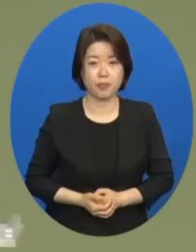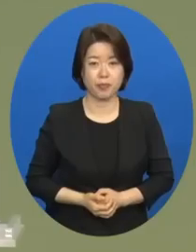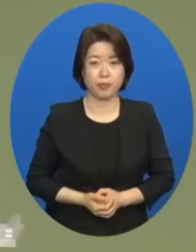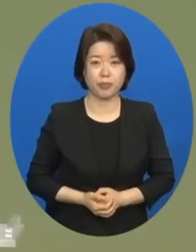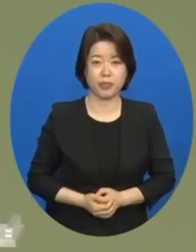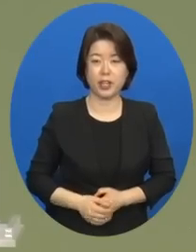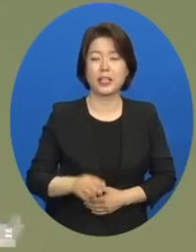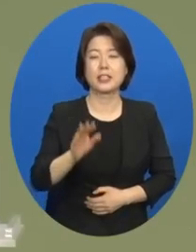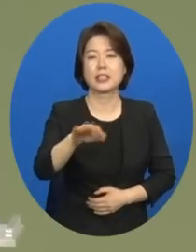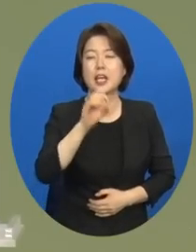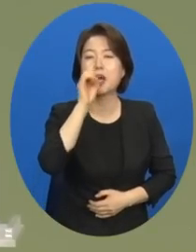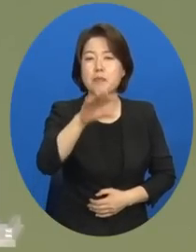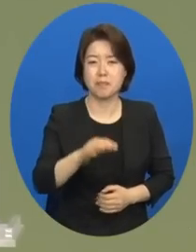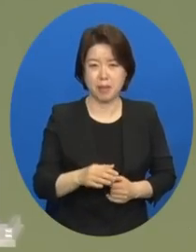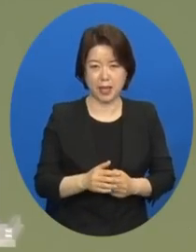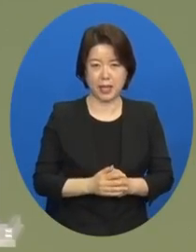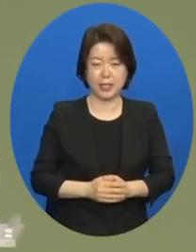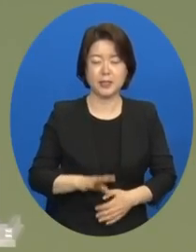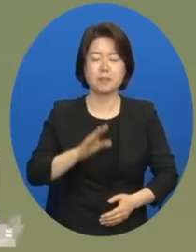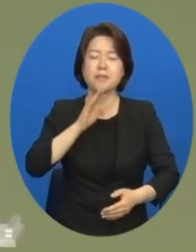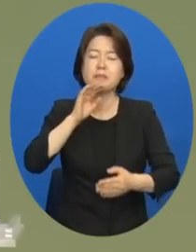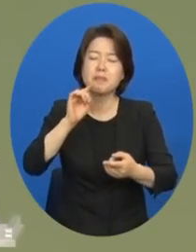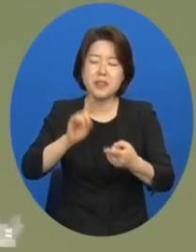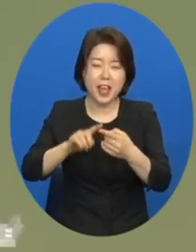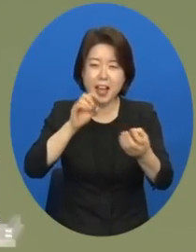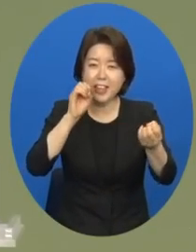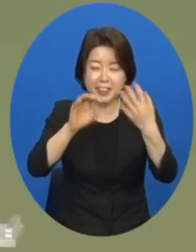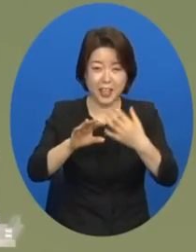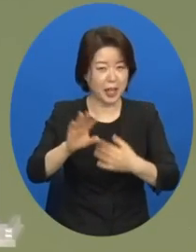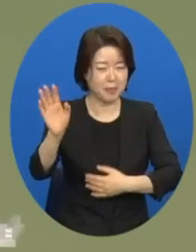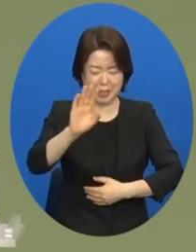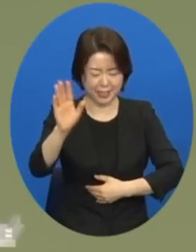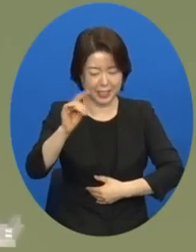제가 얘기했잖아요 이렇게 지당하신 대답은 또